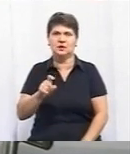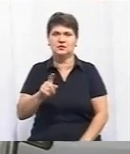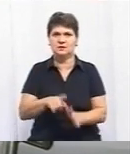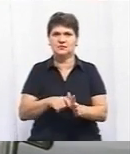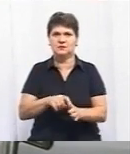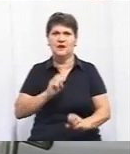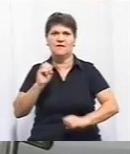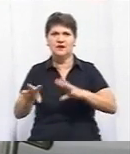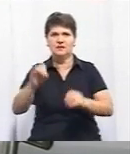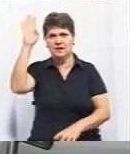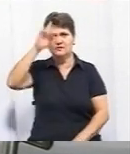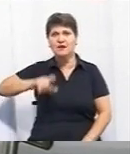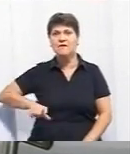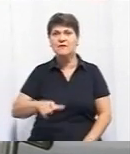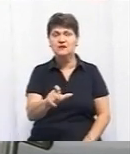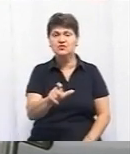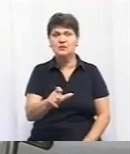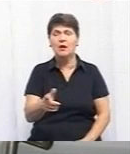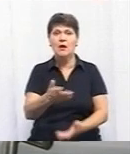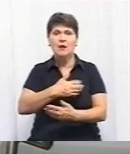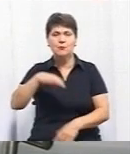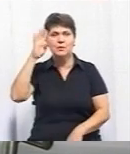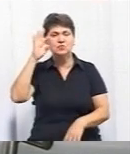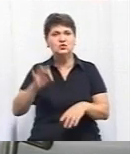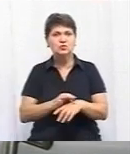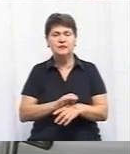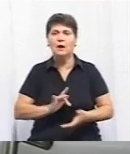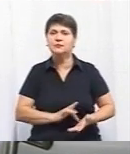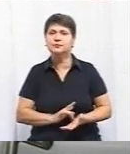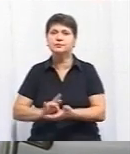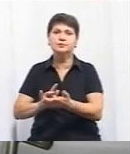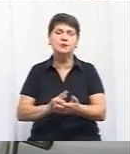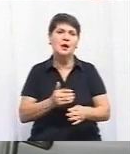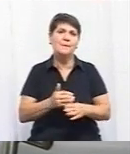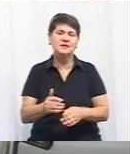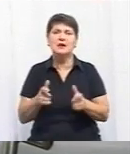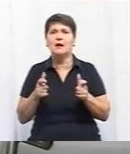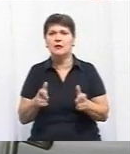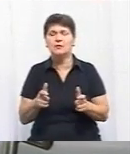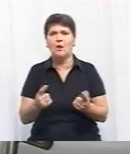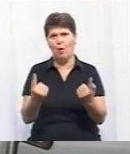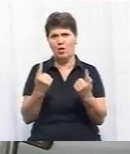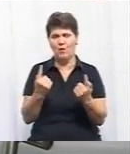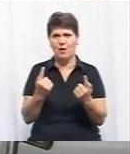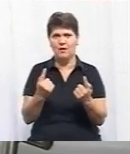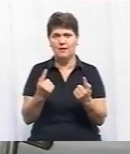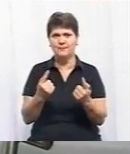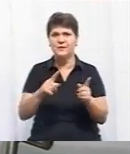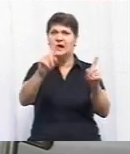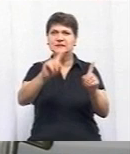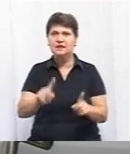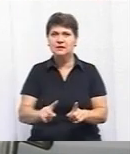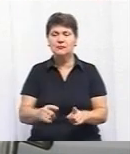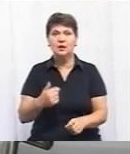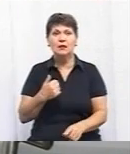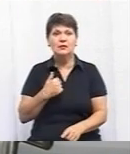викидається в річки. І ми з чоловіком подорожували після карантину, ну такого глобального карантину, да, в Закарпатті. І нам